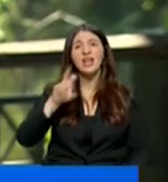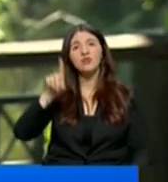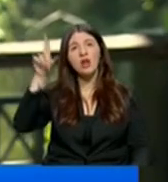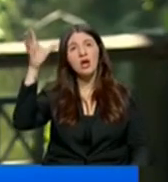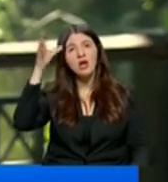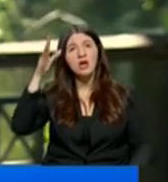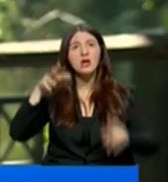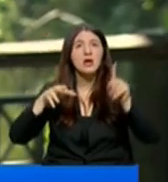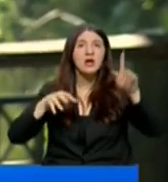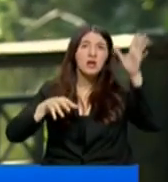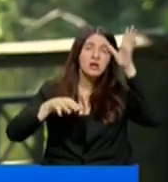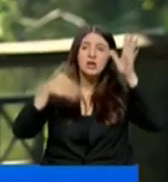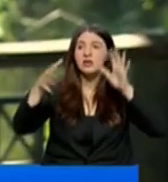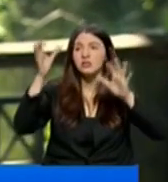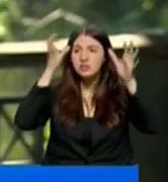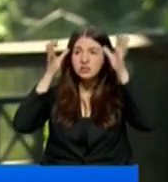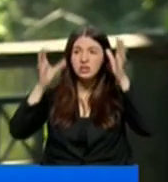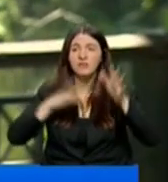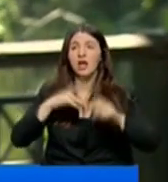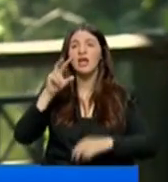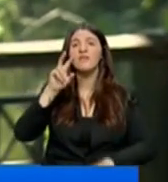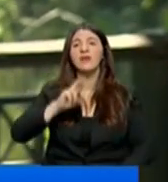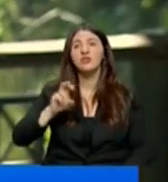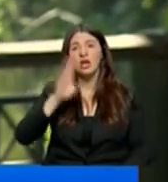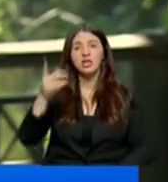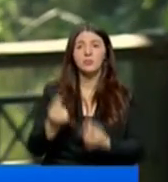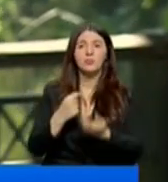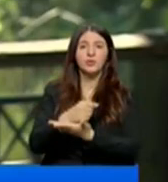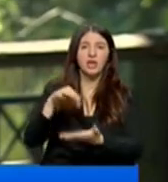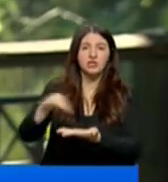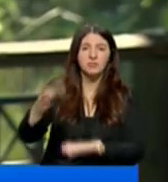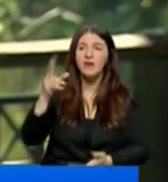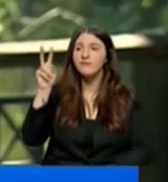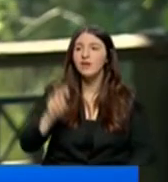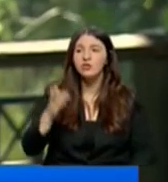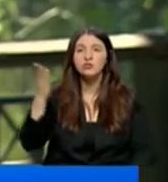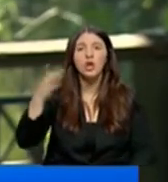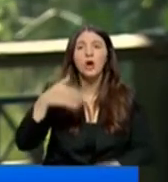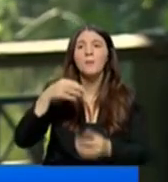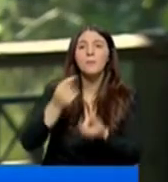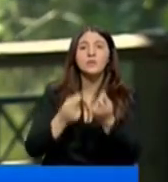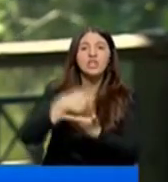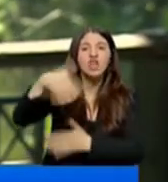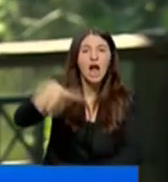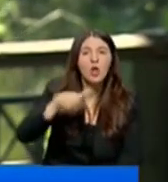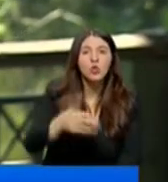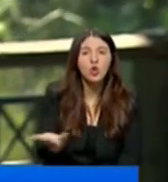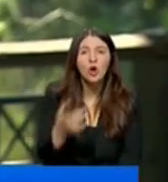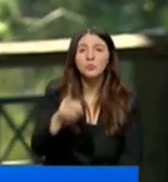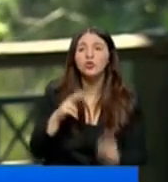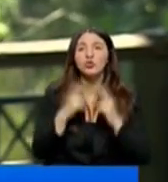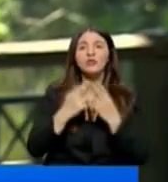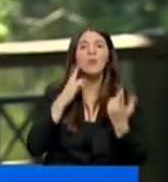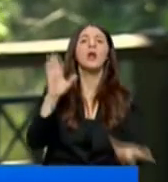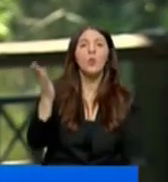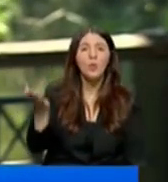var, Nijer vardı, Sudan vardı. Venezuela'da gidip buğday ekeceklermiş. Ya Venezuela buğdayı dışarıdan ithal ediyor. Ya bunların dünyadan